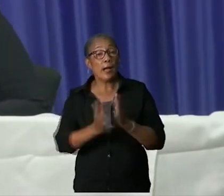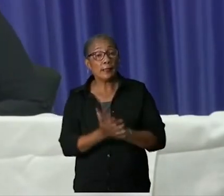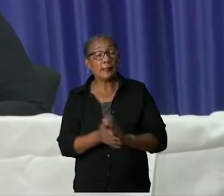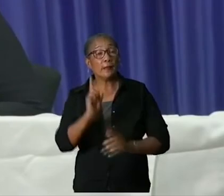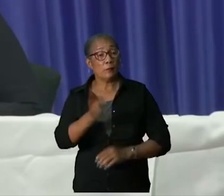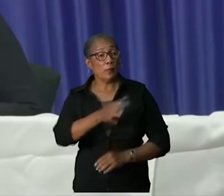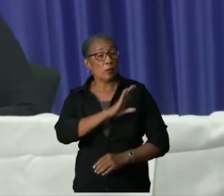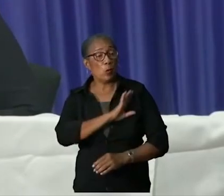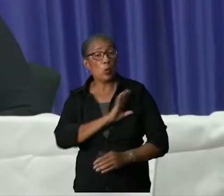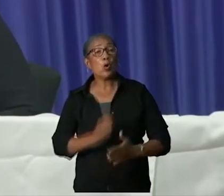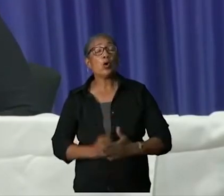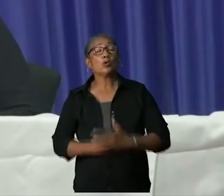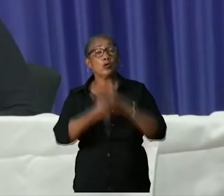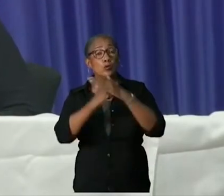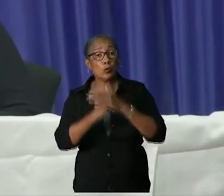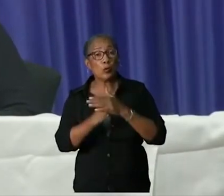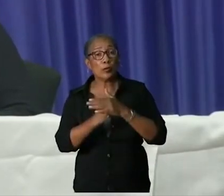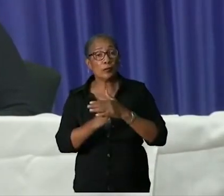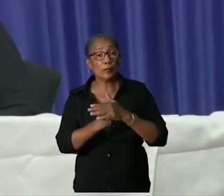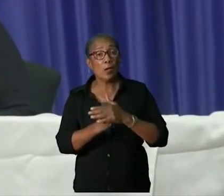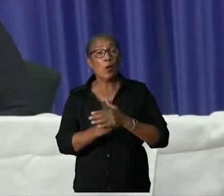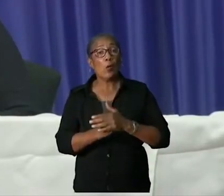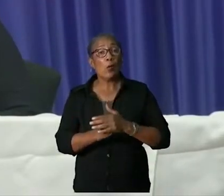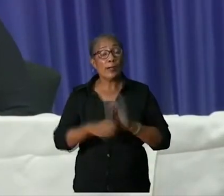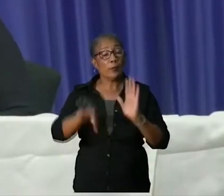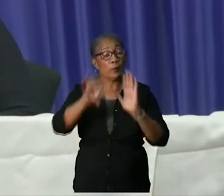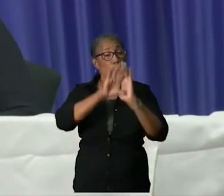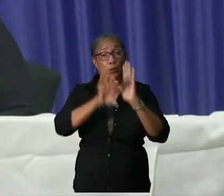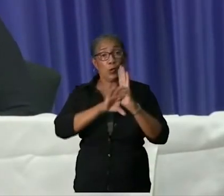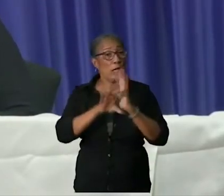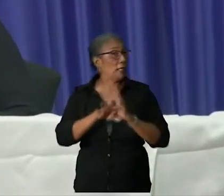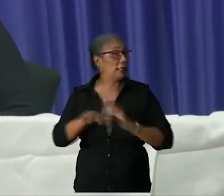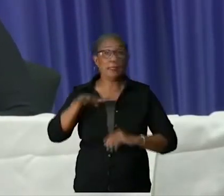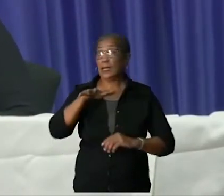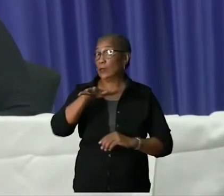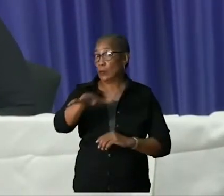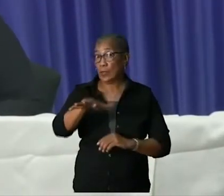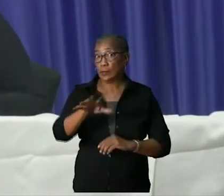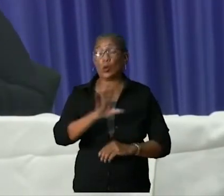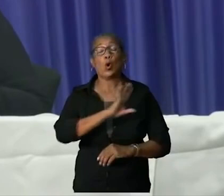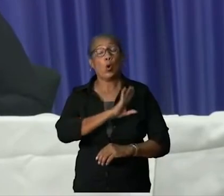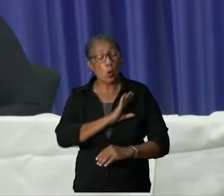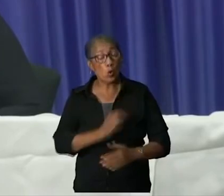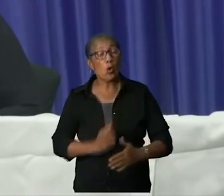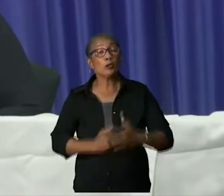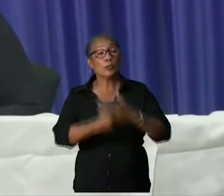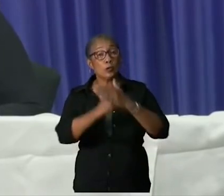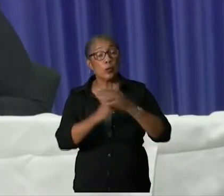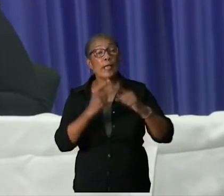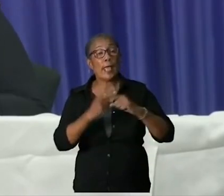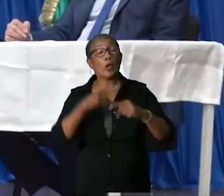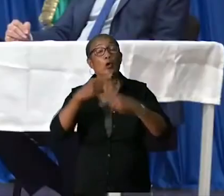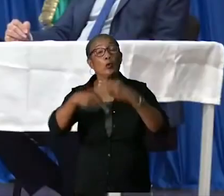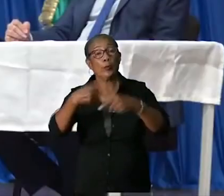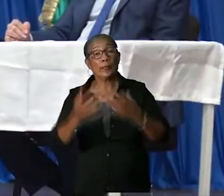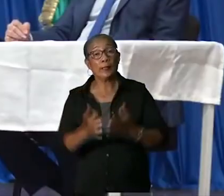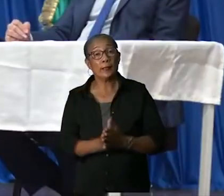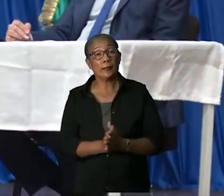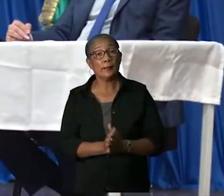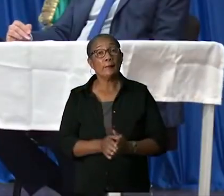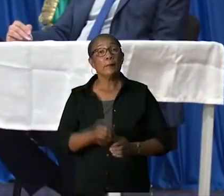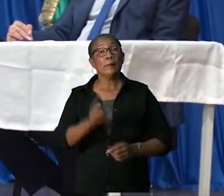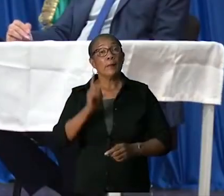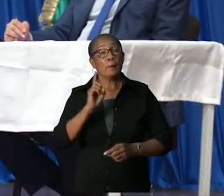ook ondersteunen, daar waar protocollen niet aanwezig zijn, gaan we ook ondersteunen om protocollen te ontwikkelen. Maar daar